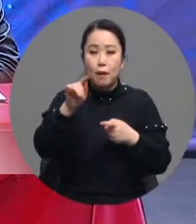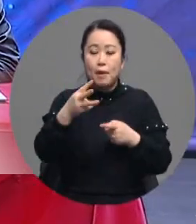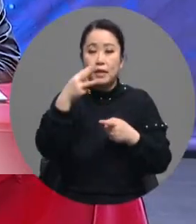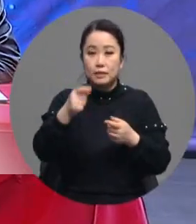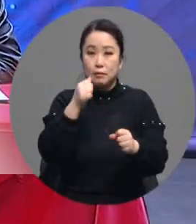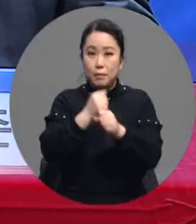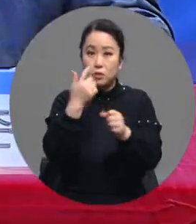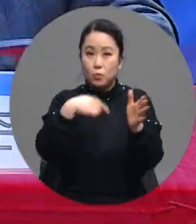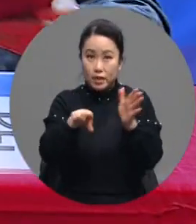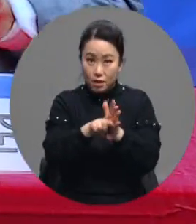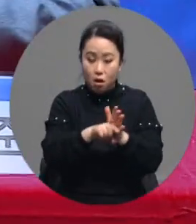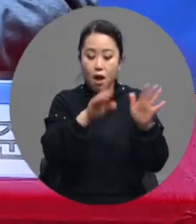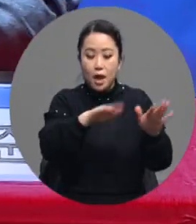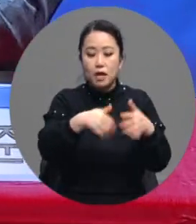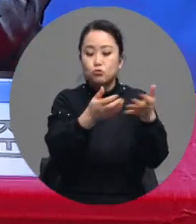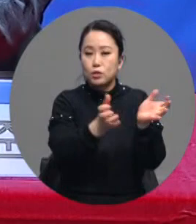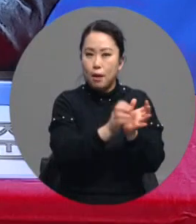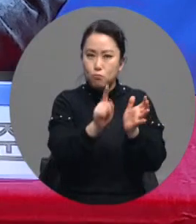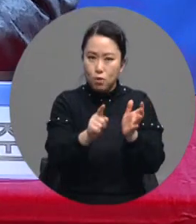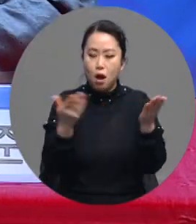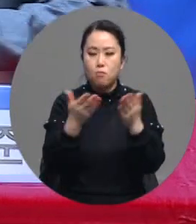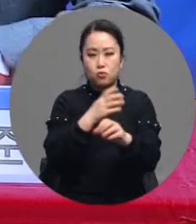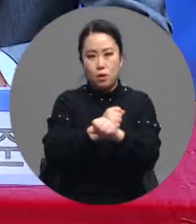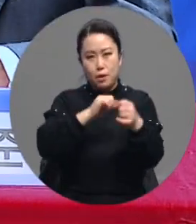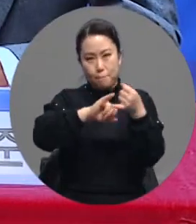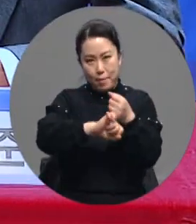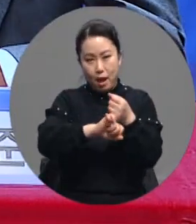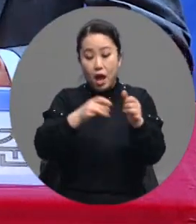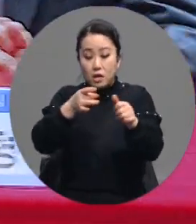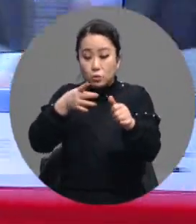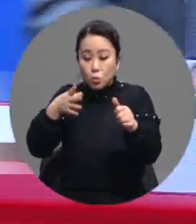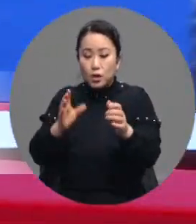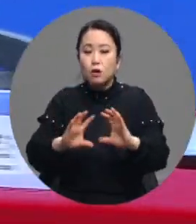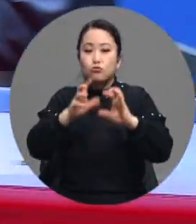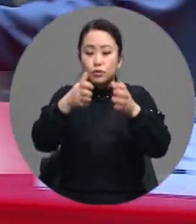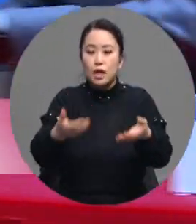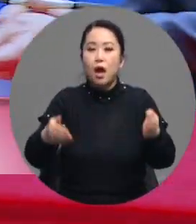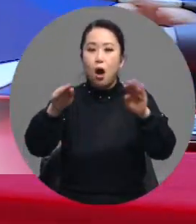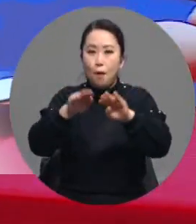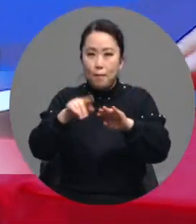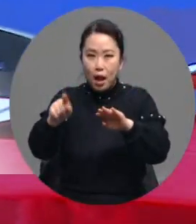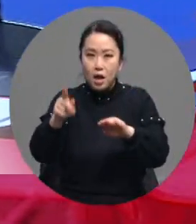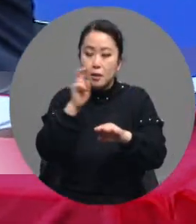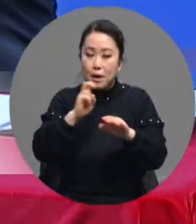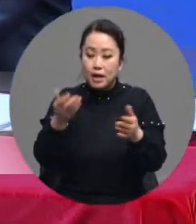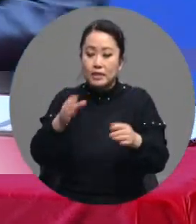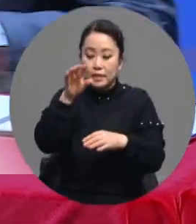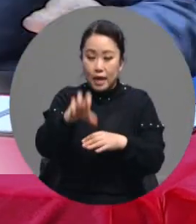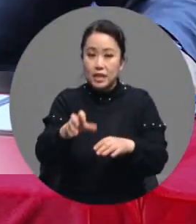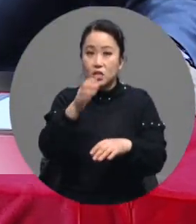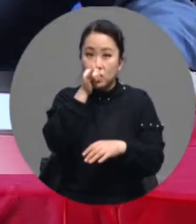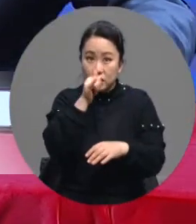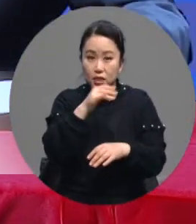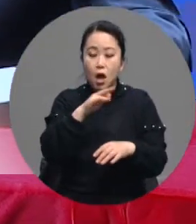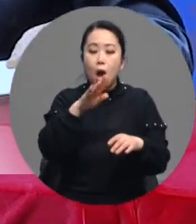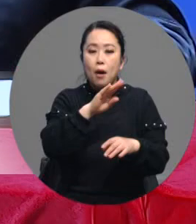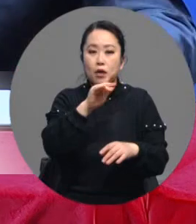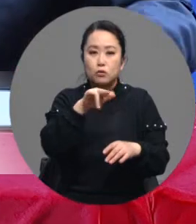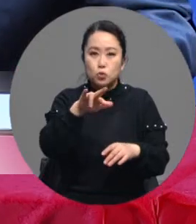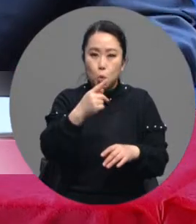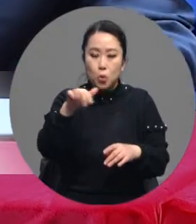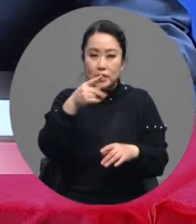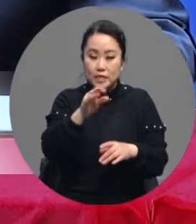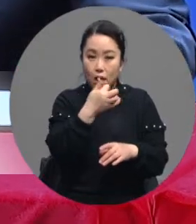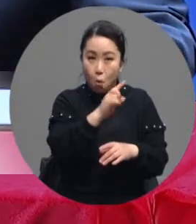체결했습니다 오늘 통영 국제음악당에서 열린 협약식에는 조승관 해수부장관과 박형준 부산시장 등